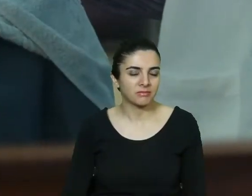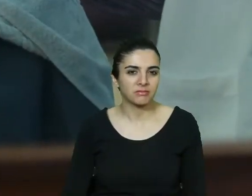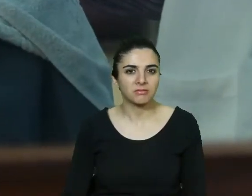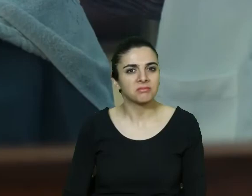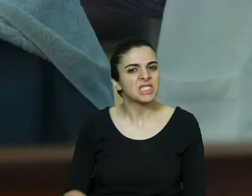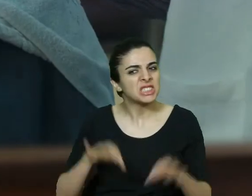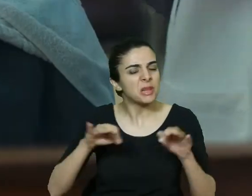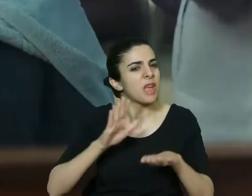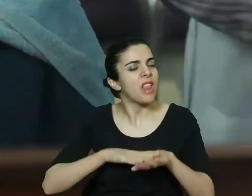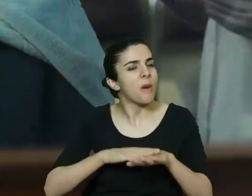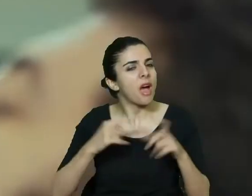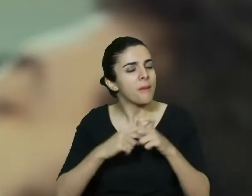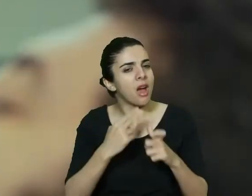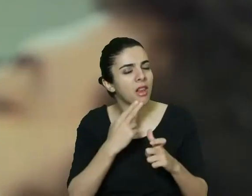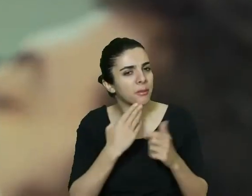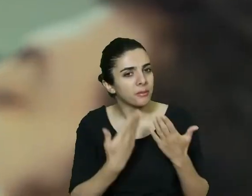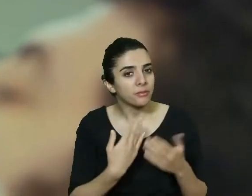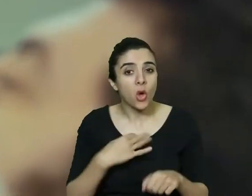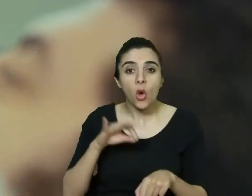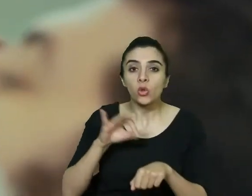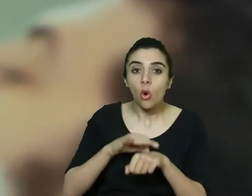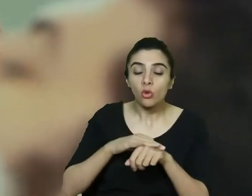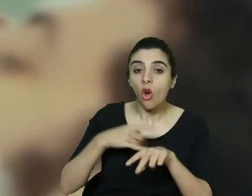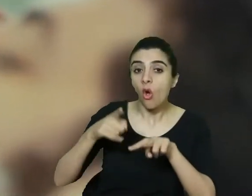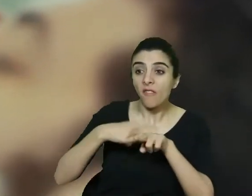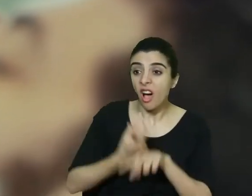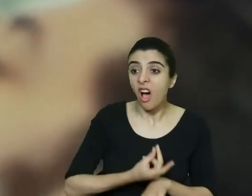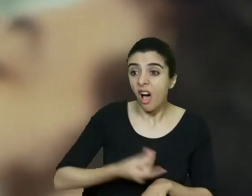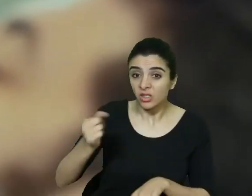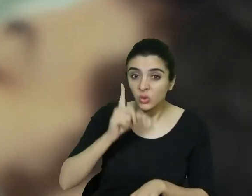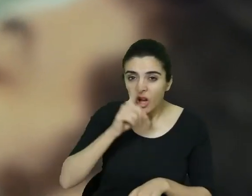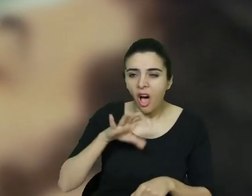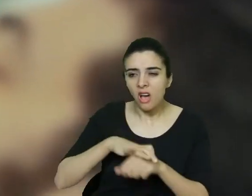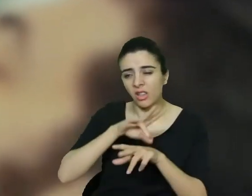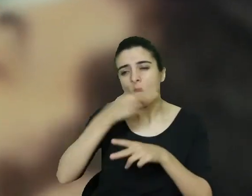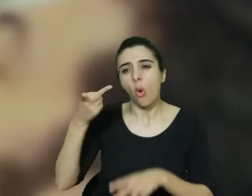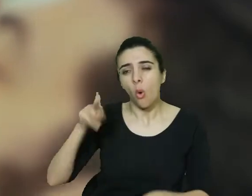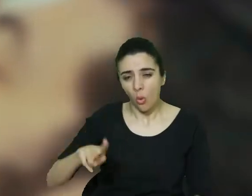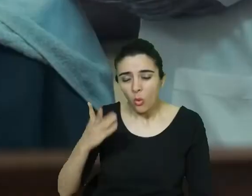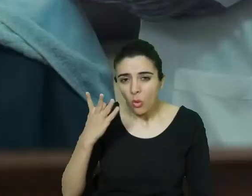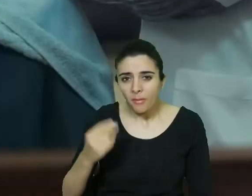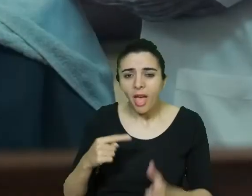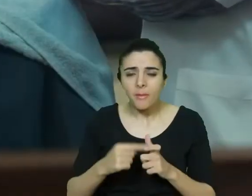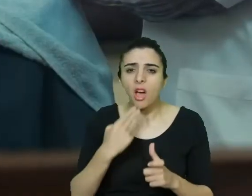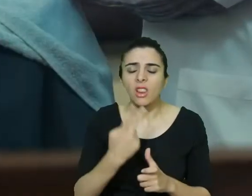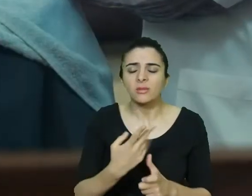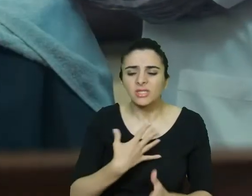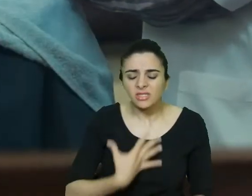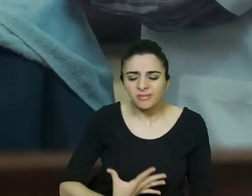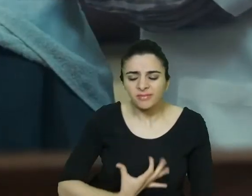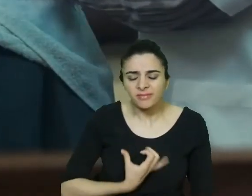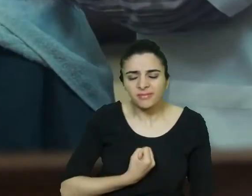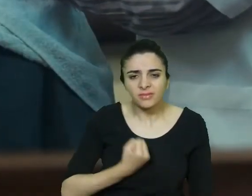Acaba ne yapıyordur şimdi Emine Hanım? Doktor Yugoslavya'ya kaçmak zorunda kalıp bir hastanede ölünce Emine Hanım iyice içine